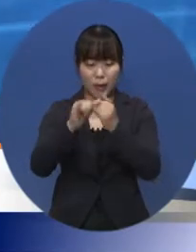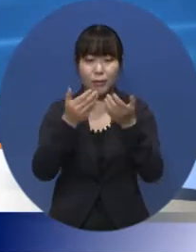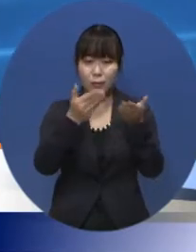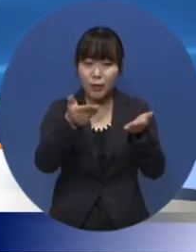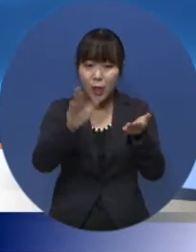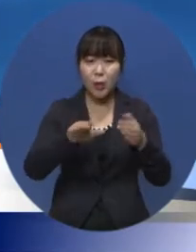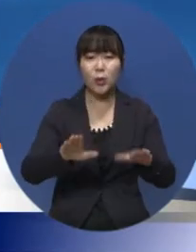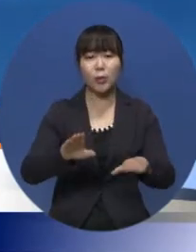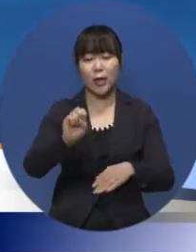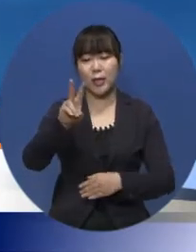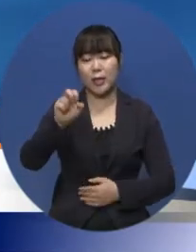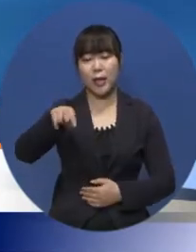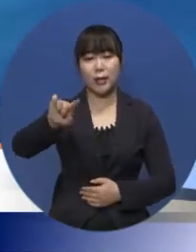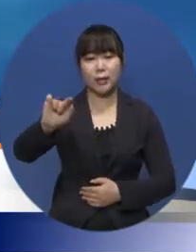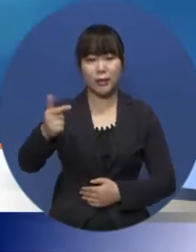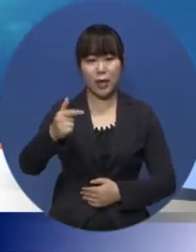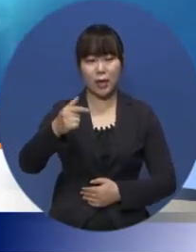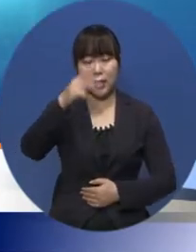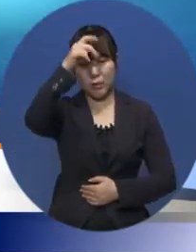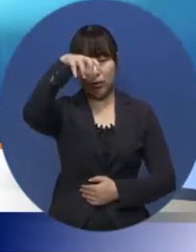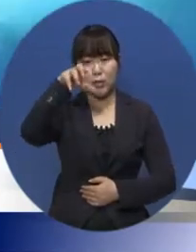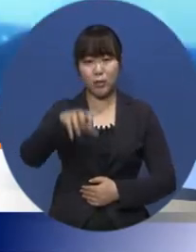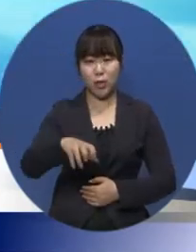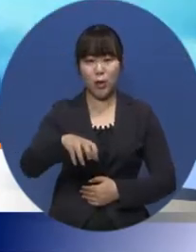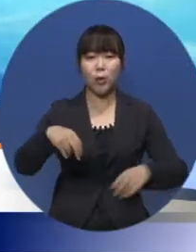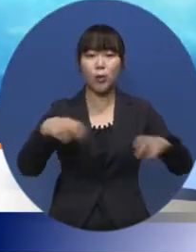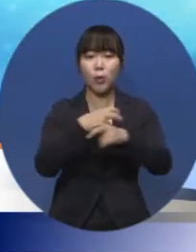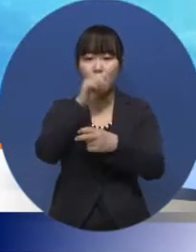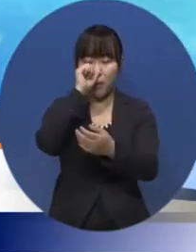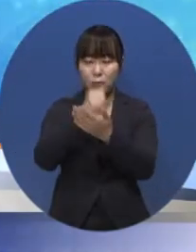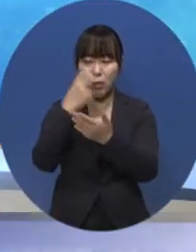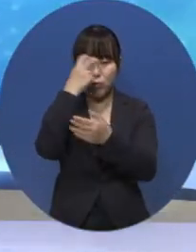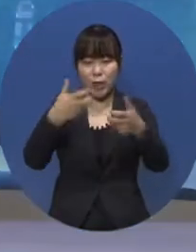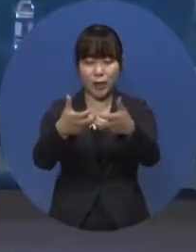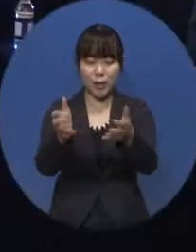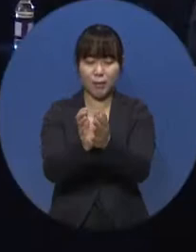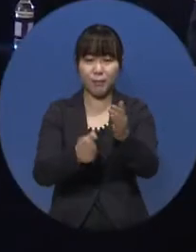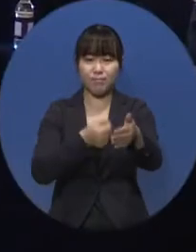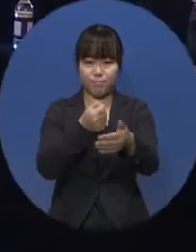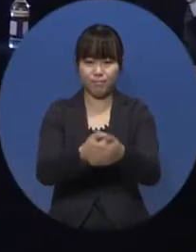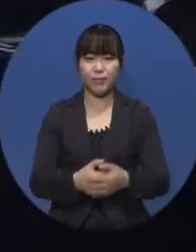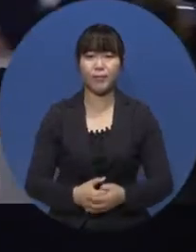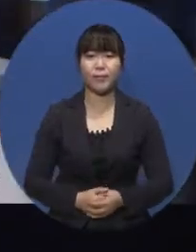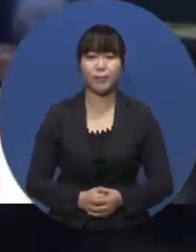올해는 양산경찰서 교통범죄수사팀이 선정됐습니다.